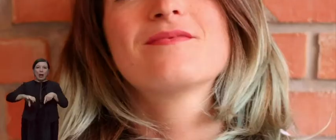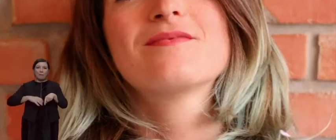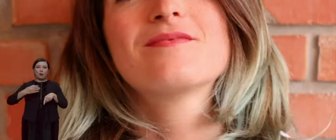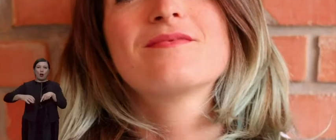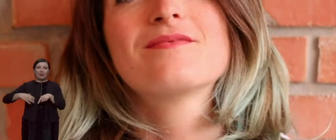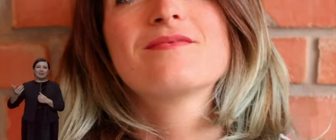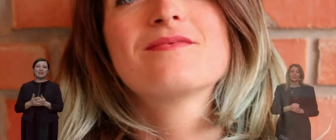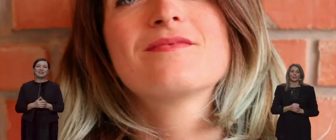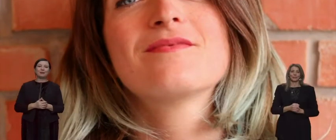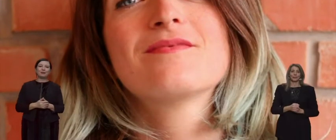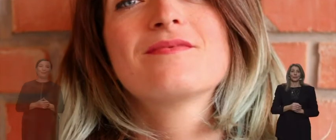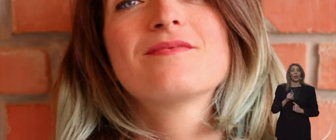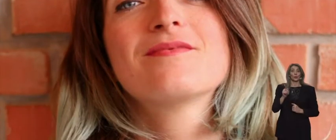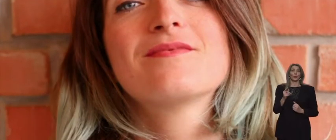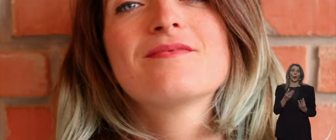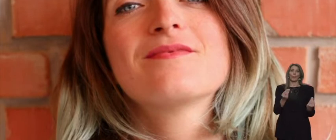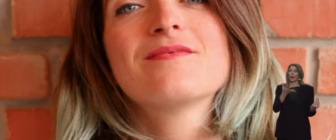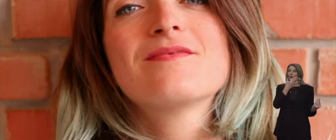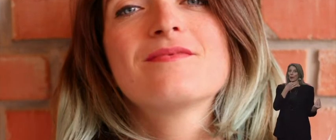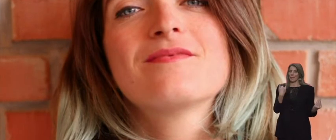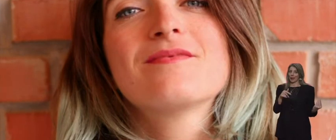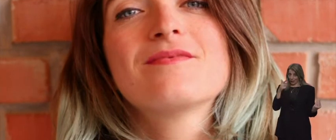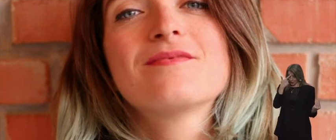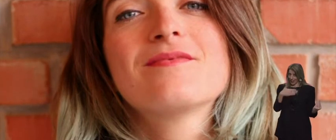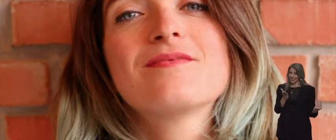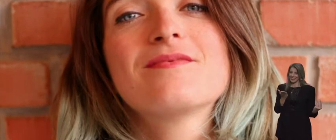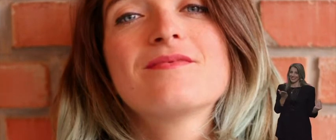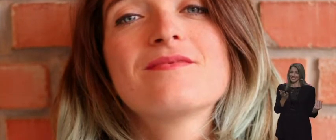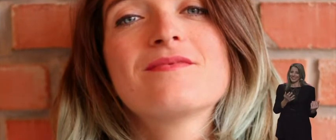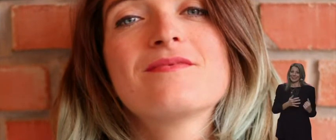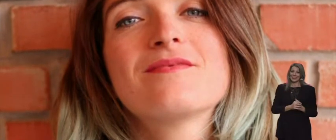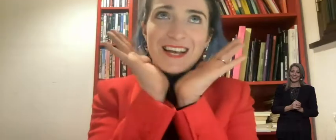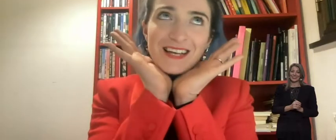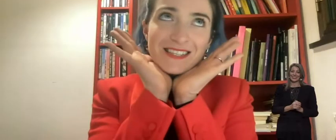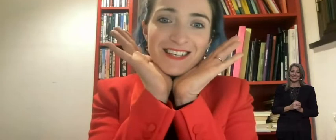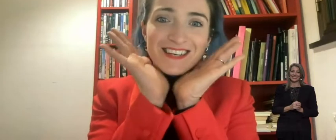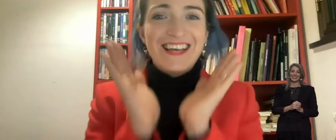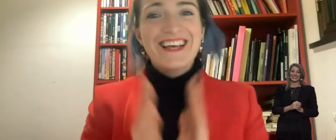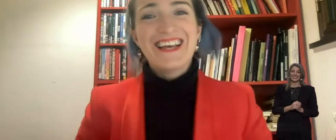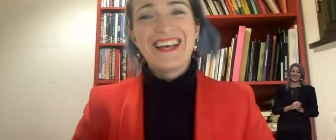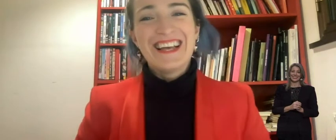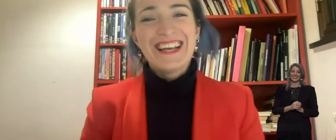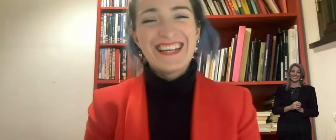Tu sei molto bella Martina, lo sai? Grazie